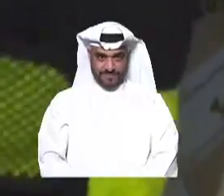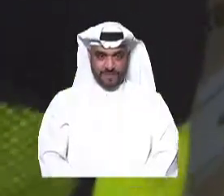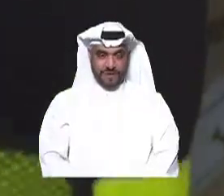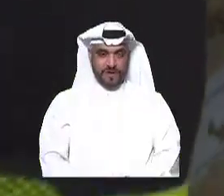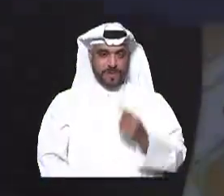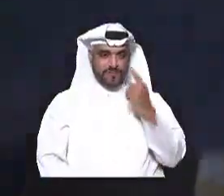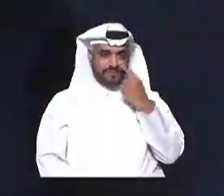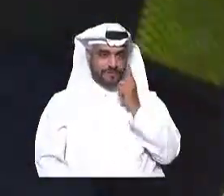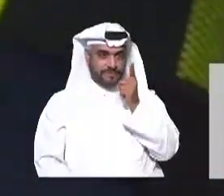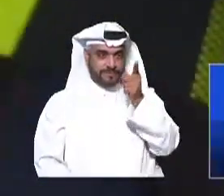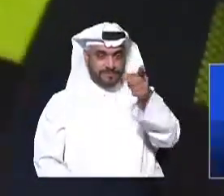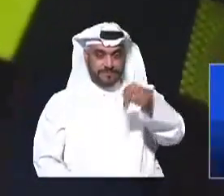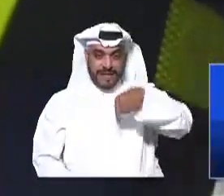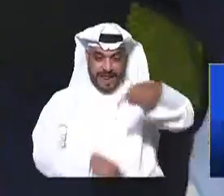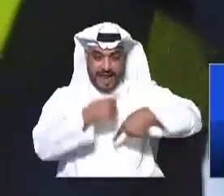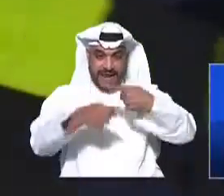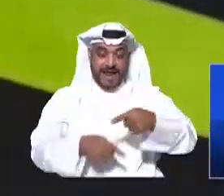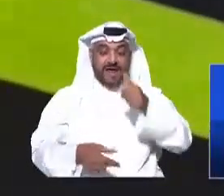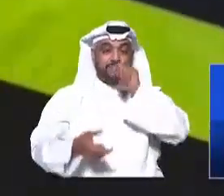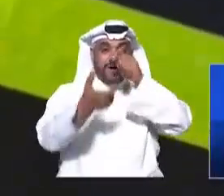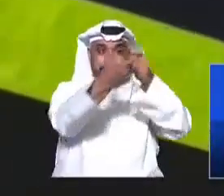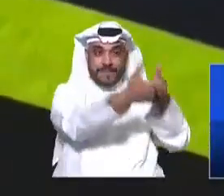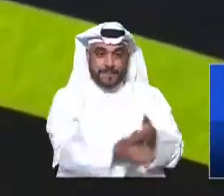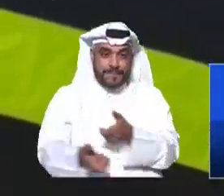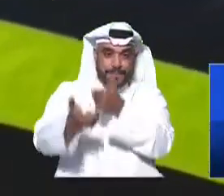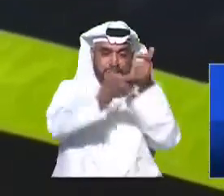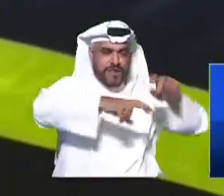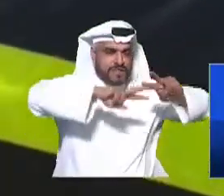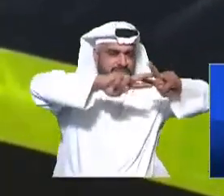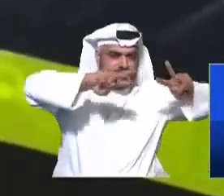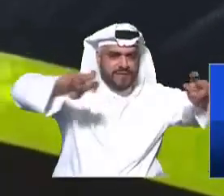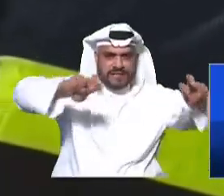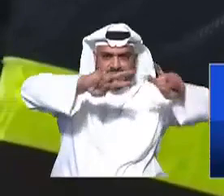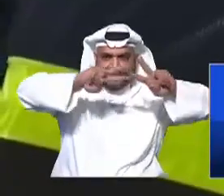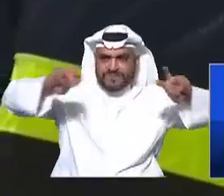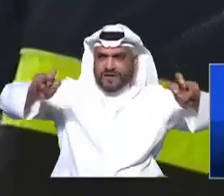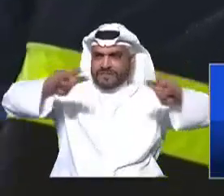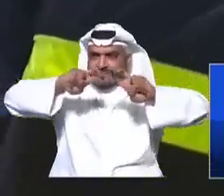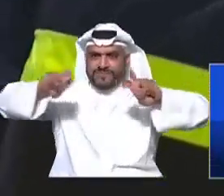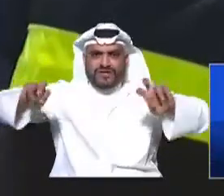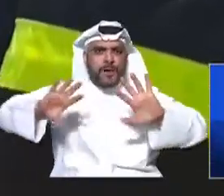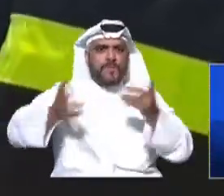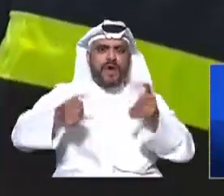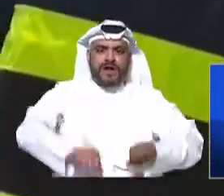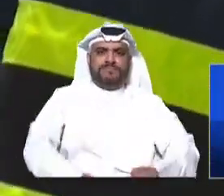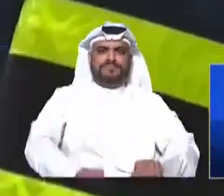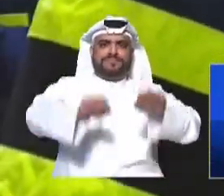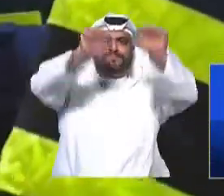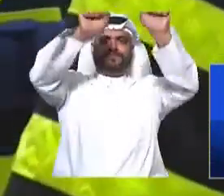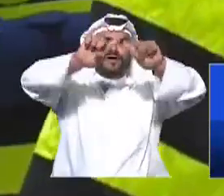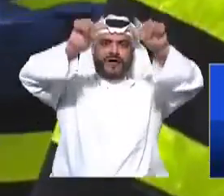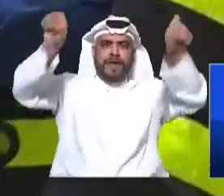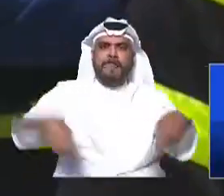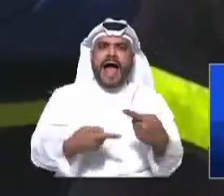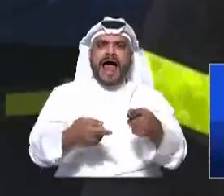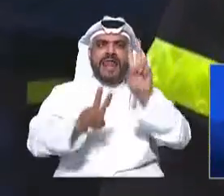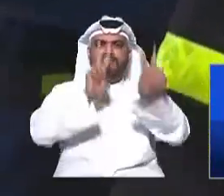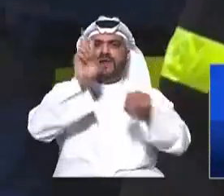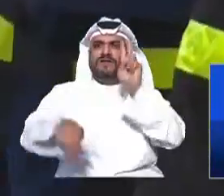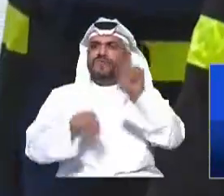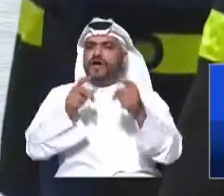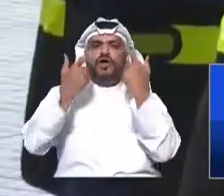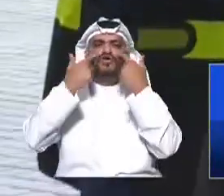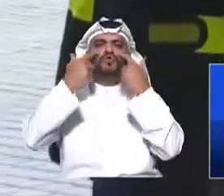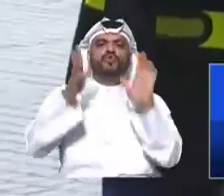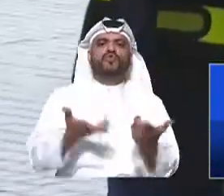بهدف ضرورة تكثيف الحملات التفتيشية على مدار الساعة وفي العطل الرسمية، وعلى هذا السياق قام رئيس قوة